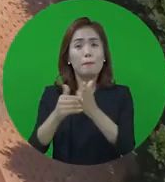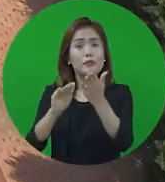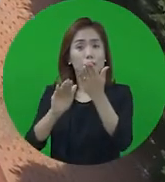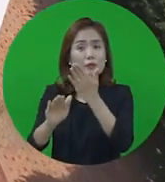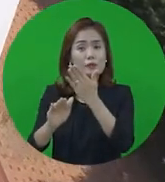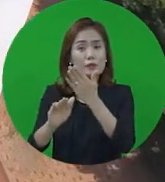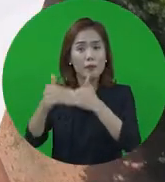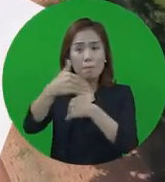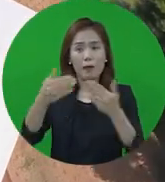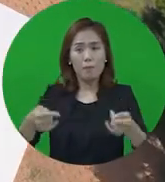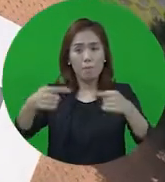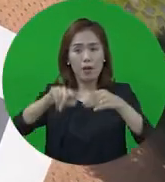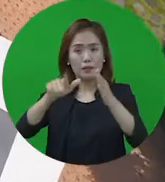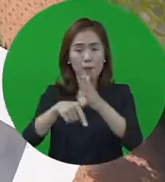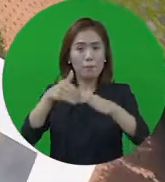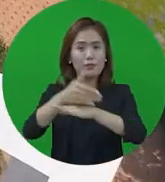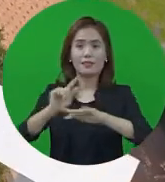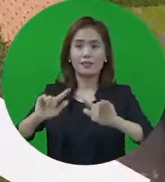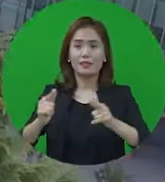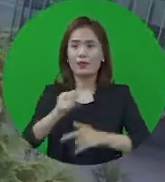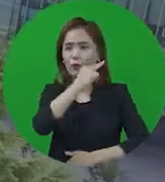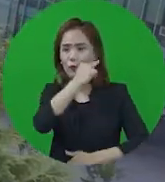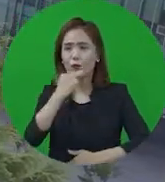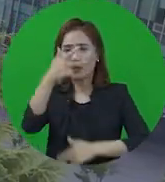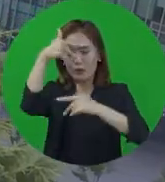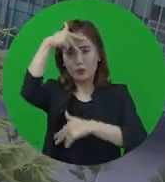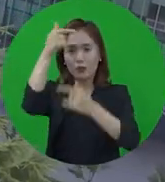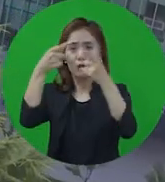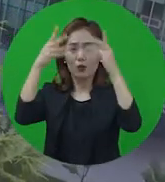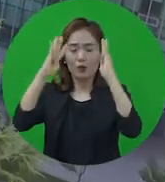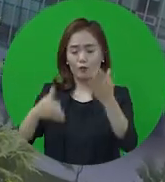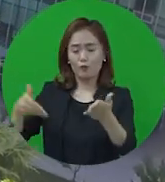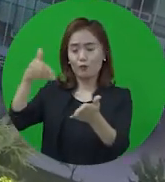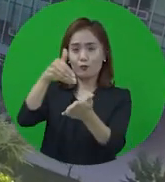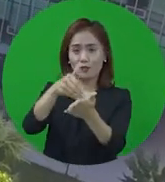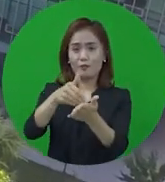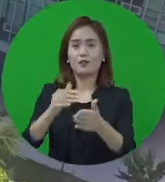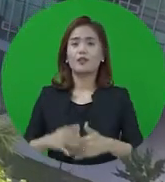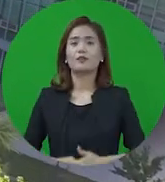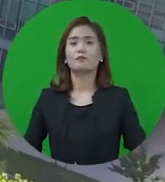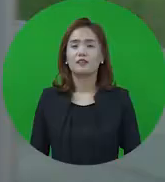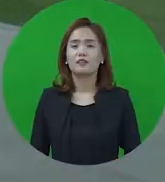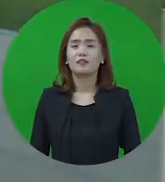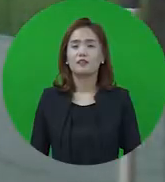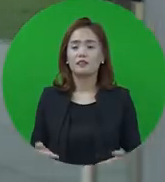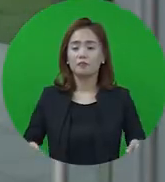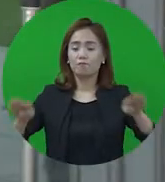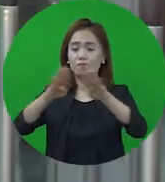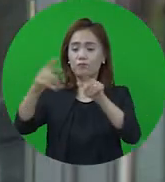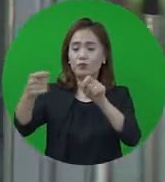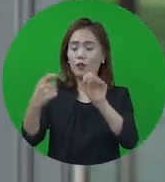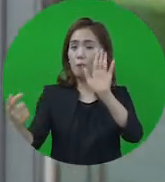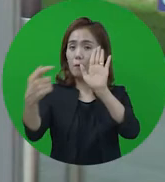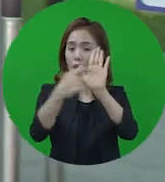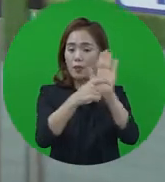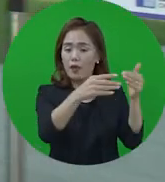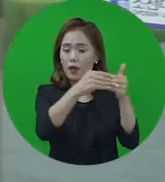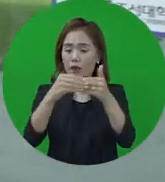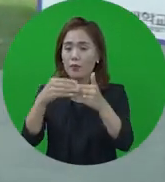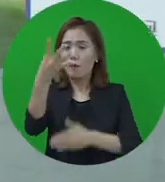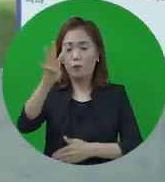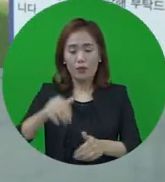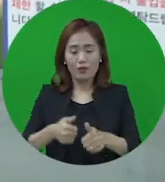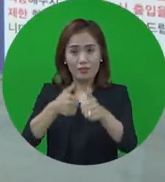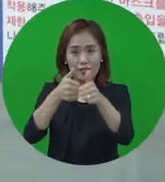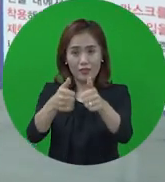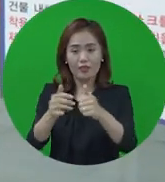준비를 마친 뒤 입실 시간에 늦지 않도록 여유 있게 조선대학교에 도착합니다. 건물 입구에 부착된